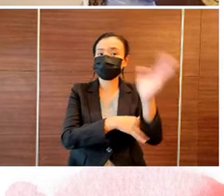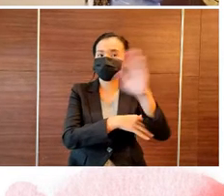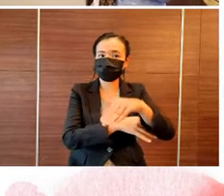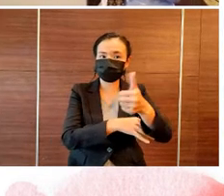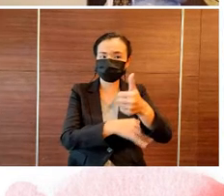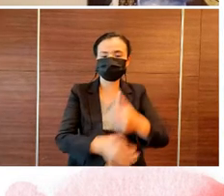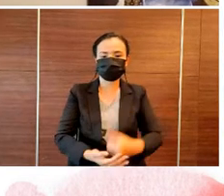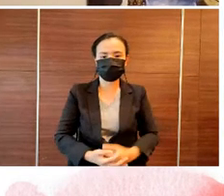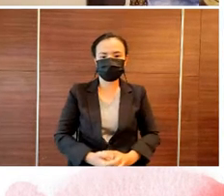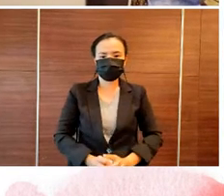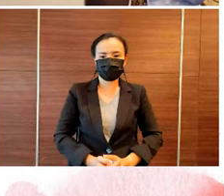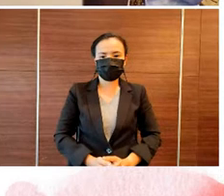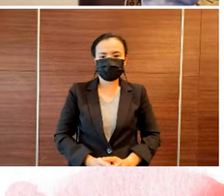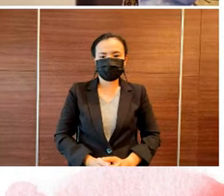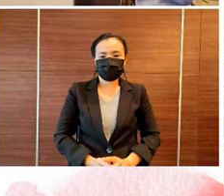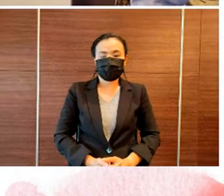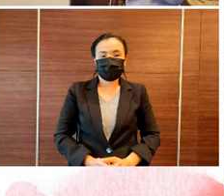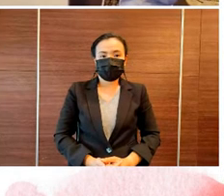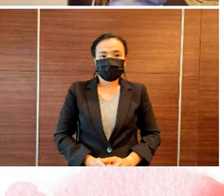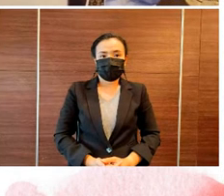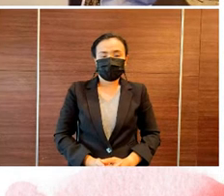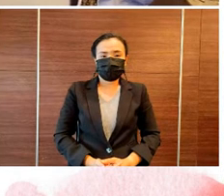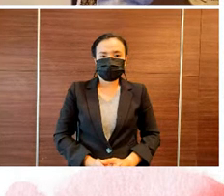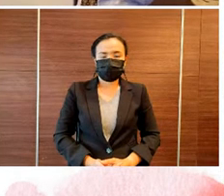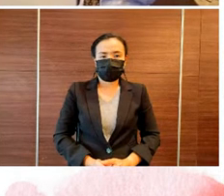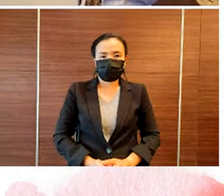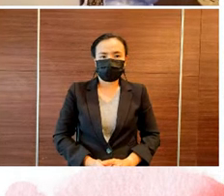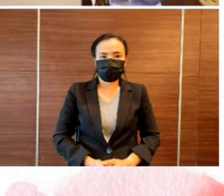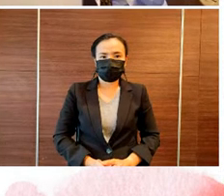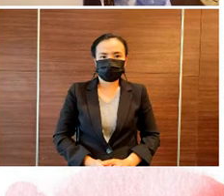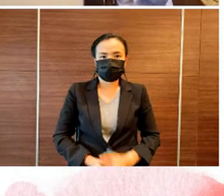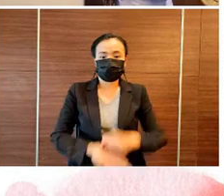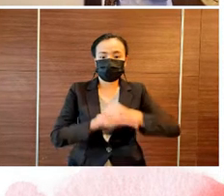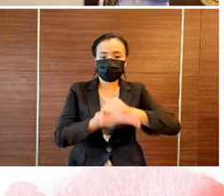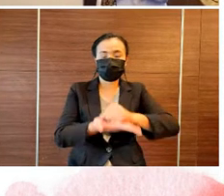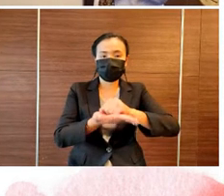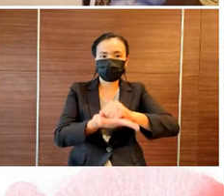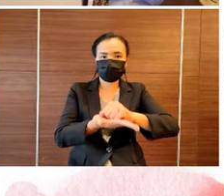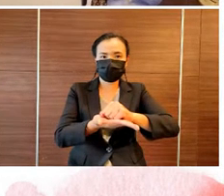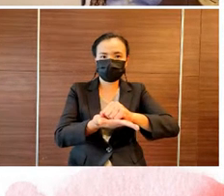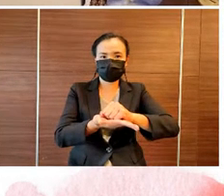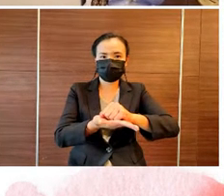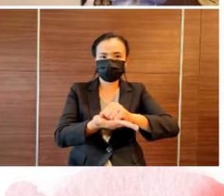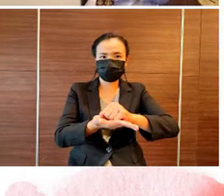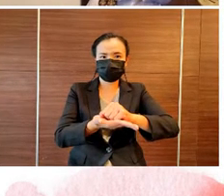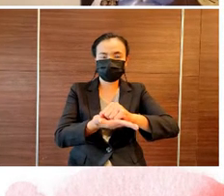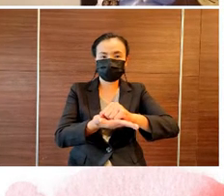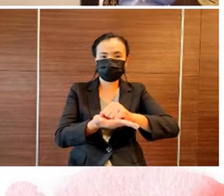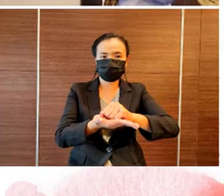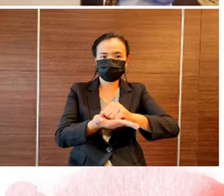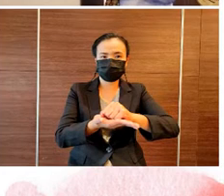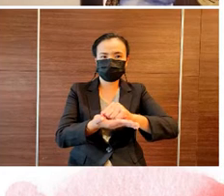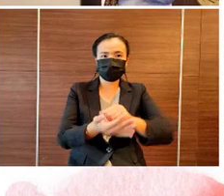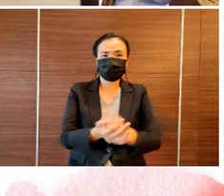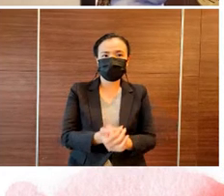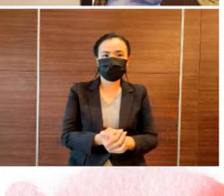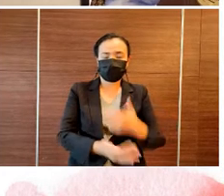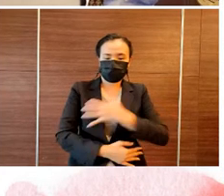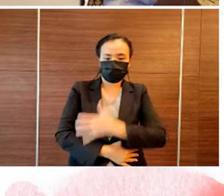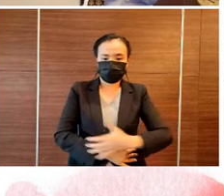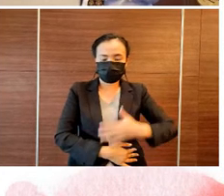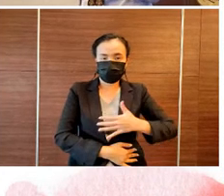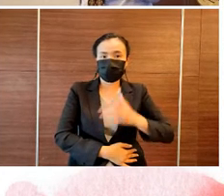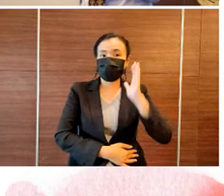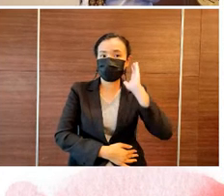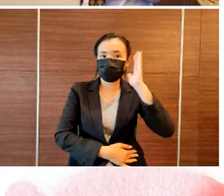กอันหนึ่งก็คือบริการทางด้านคนข้ามเพศนะครับนะบริการทางด้านเซ็กชวลเฮลท์กับคนข้ามเพศ